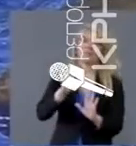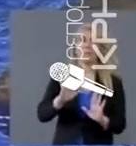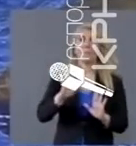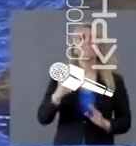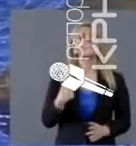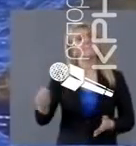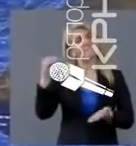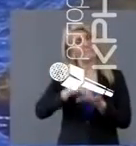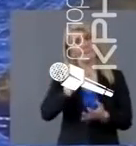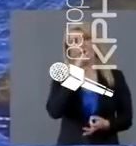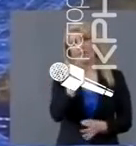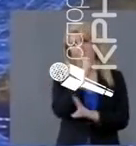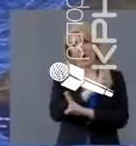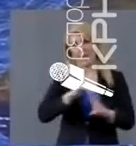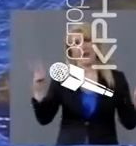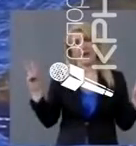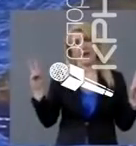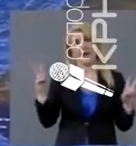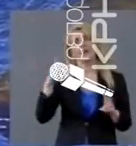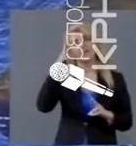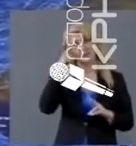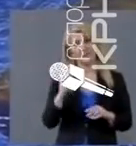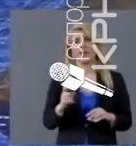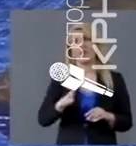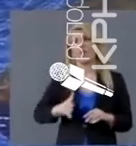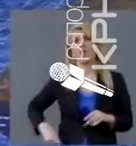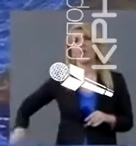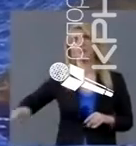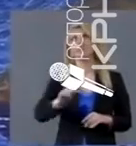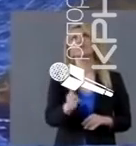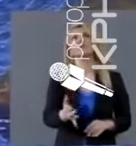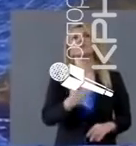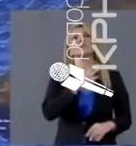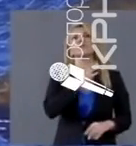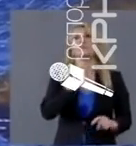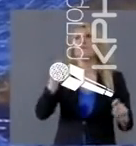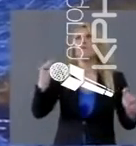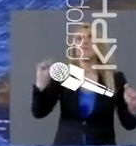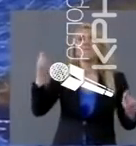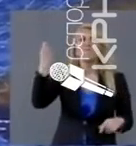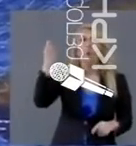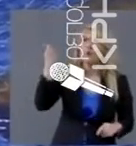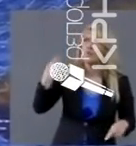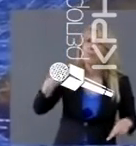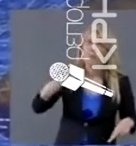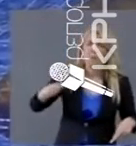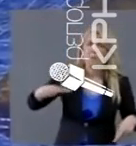γνωρίζω, ότι το βάρος από τις αυξήσεις στις τιμές της ηλεκτρικής ενέργειας είναι για